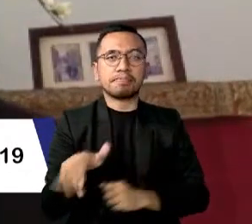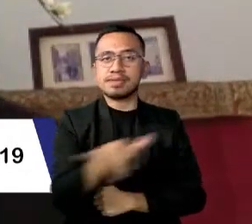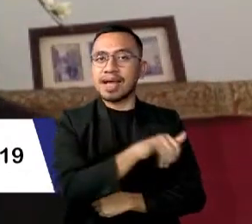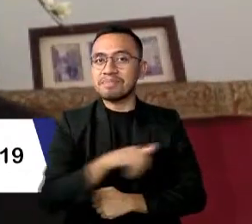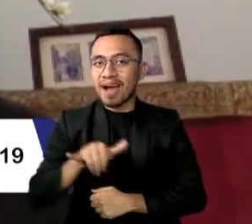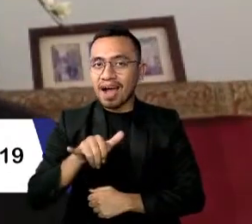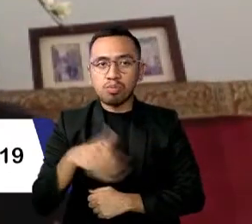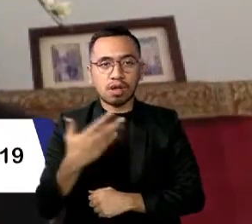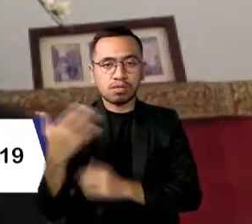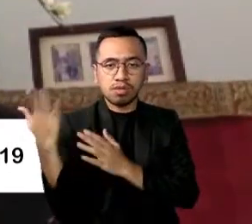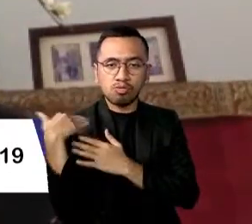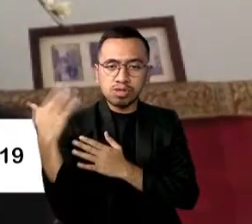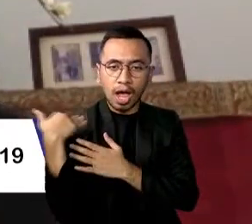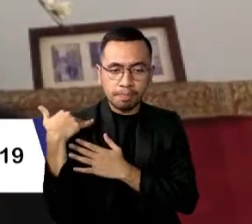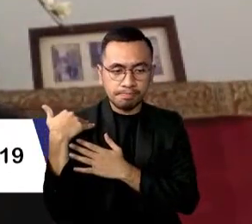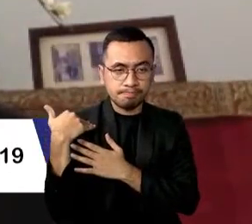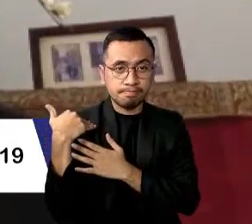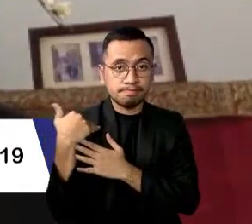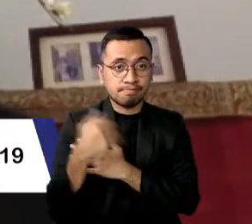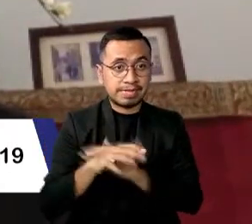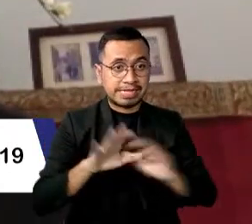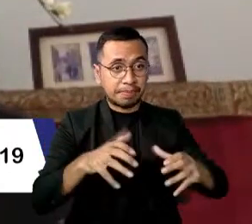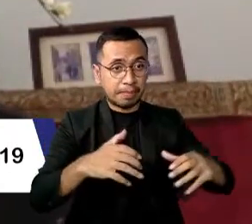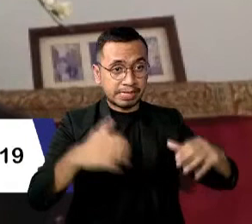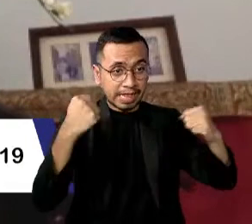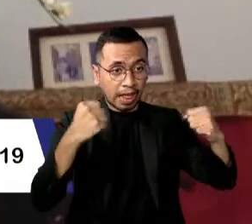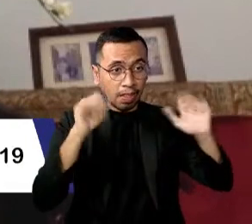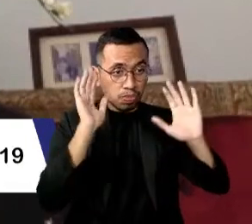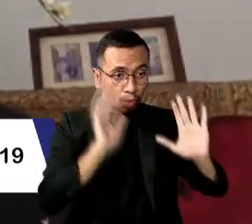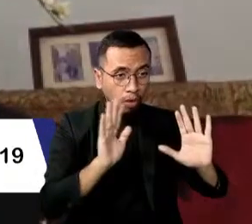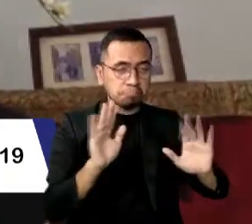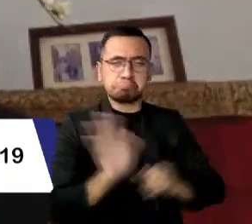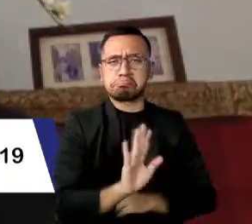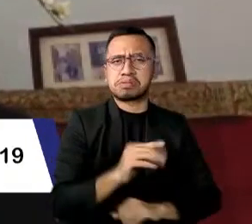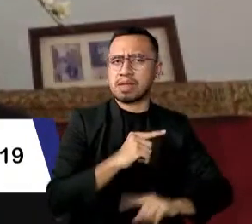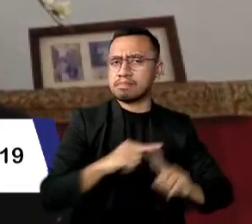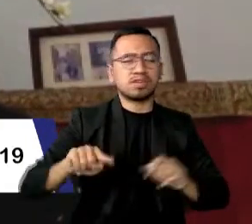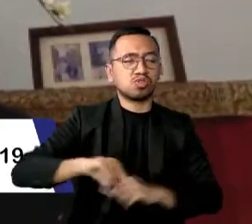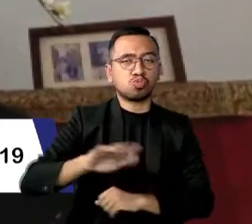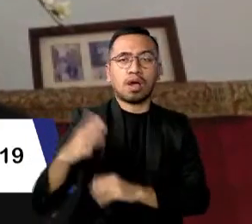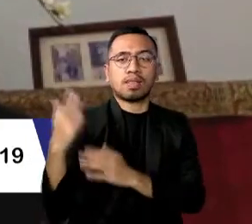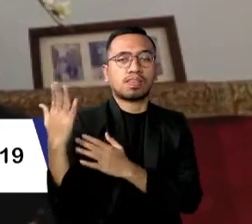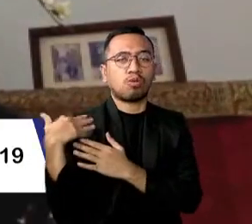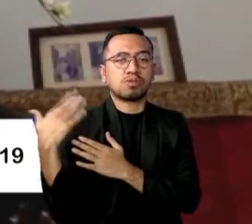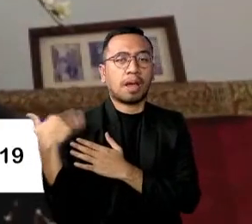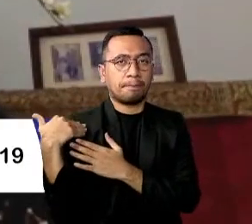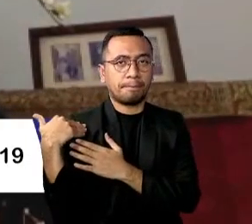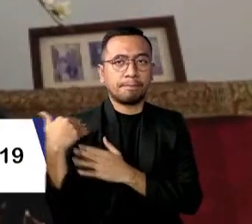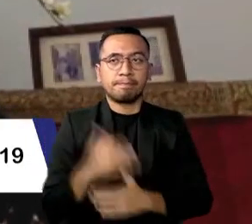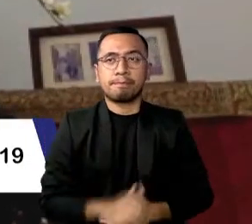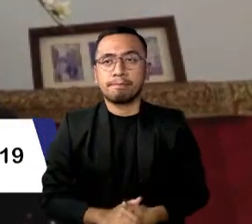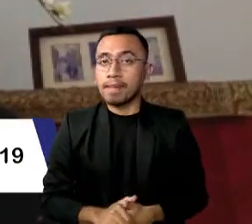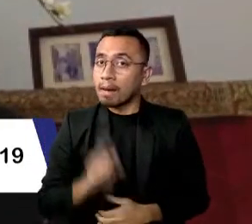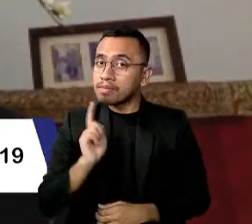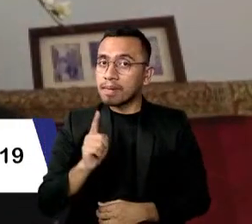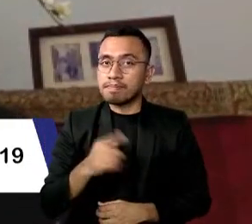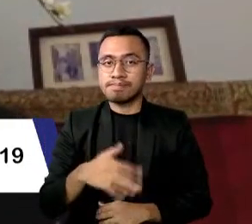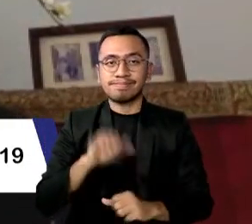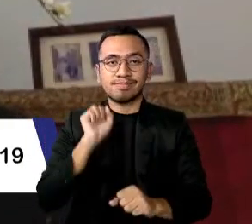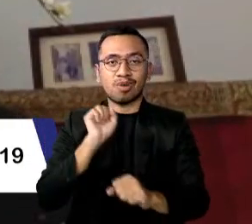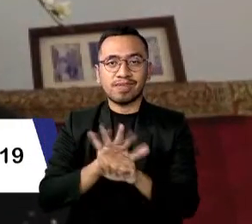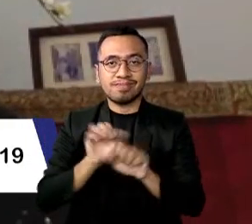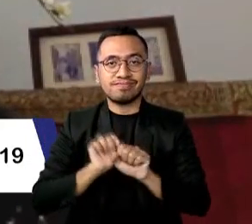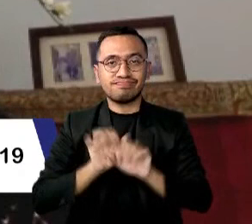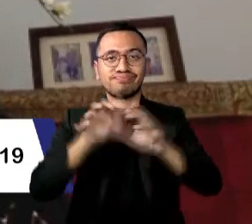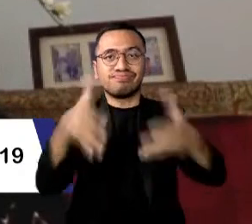untuk orang kesehatan tapi juga untuk seluruhnya sektor yang ada pernah menang yang namanya pandemi kedaruratan